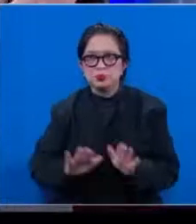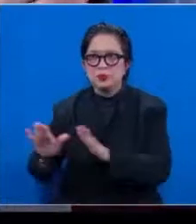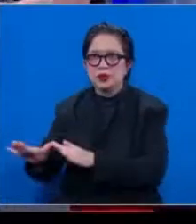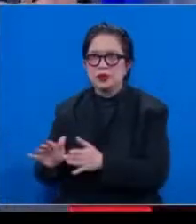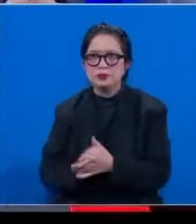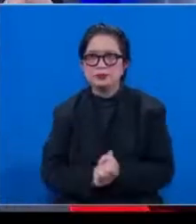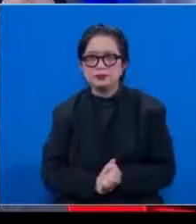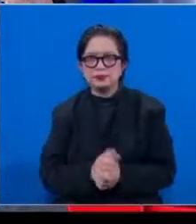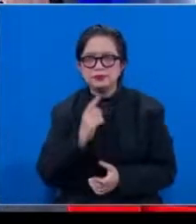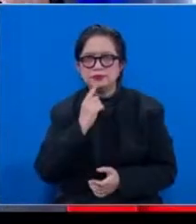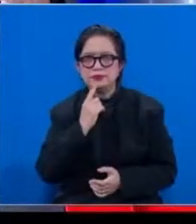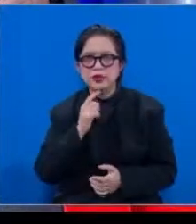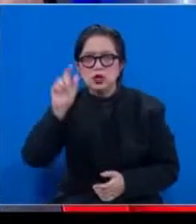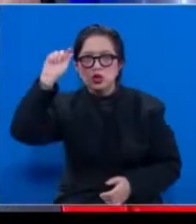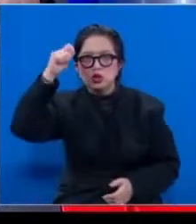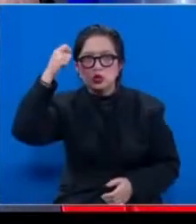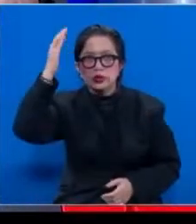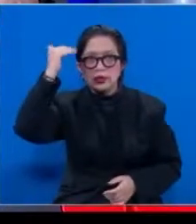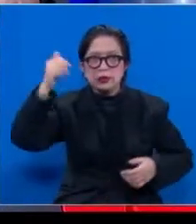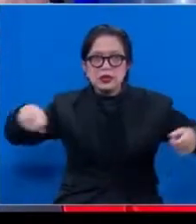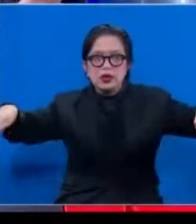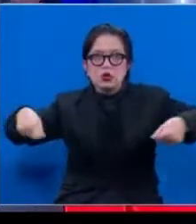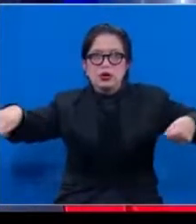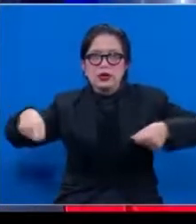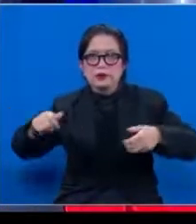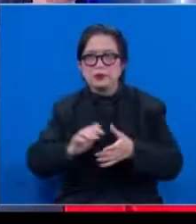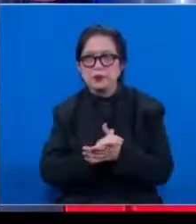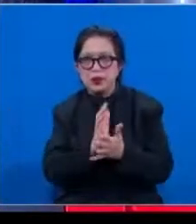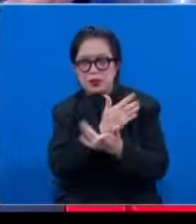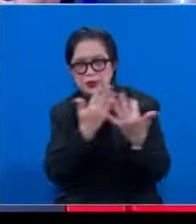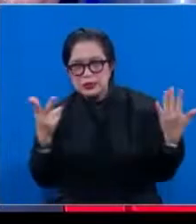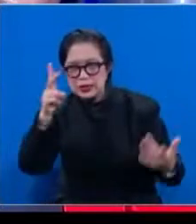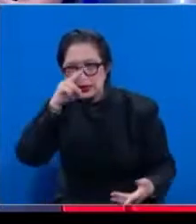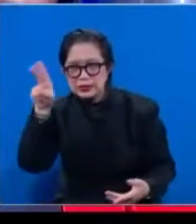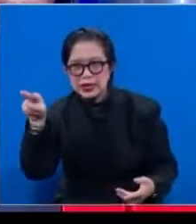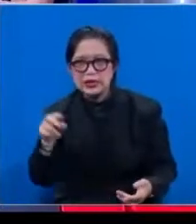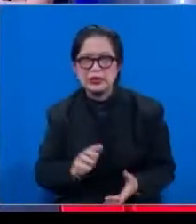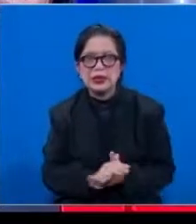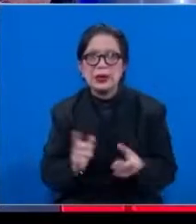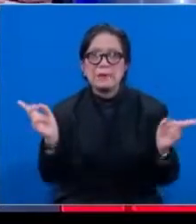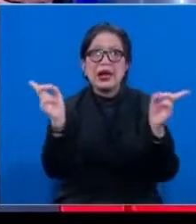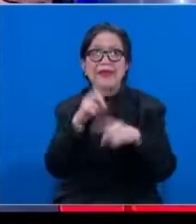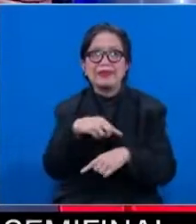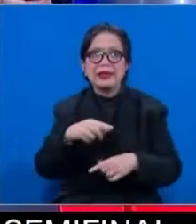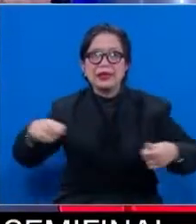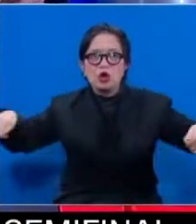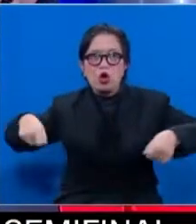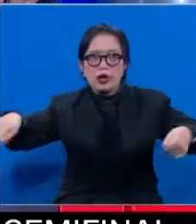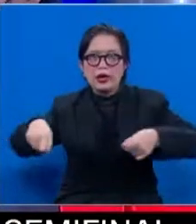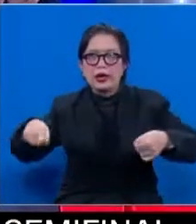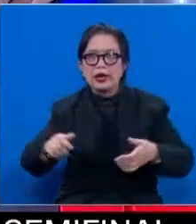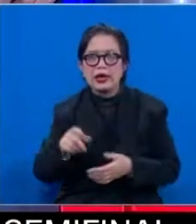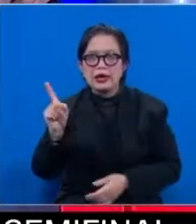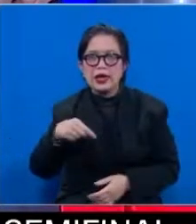Akibat kelangkaan minyak goreng curah dan melejitnya harga minyak goreng kemasan, warga mulai mencari alternatif pengganti. Salah satunya, minyak goreng dari